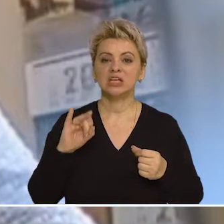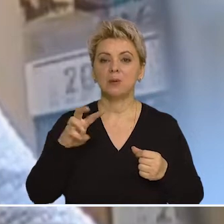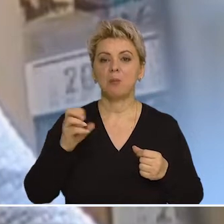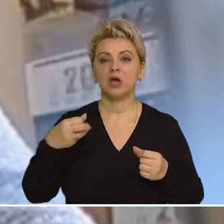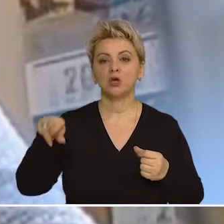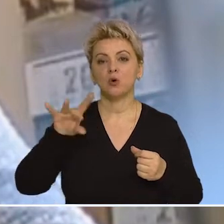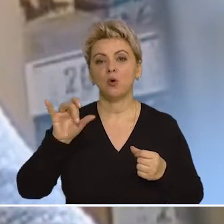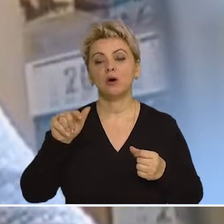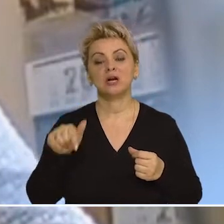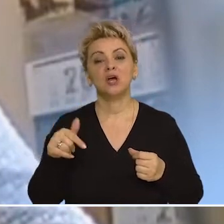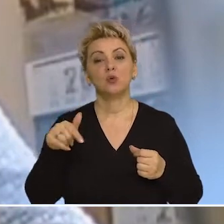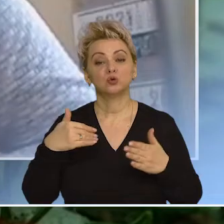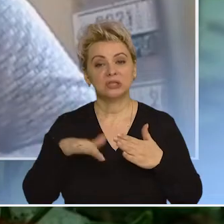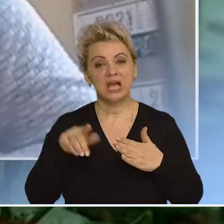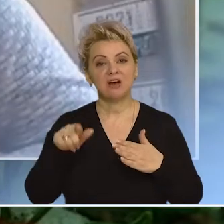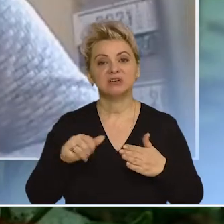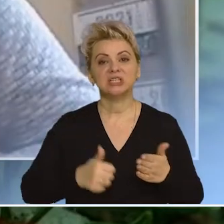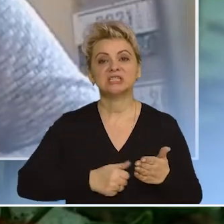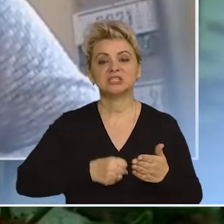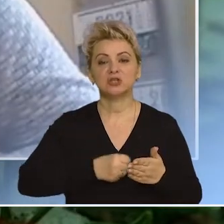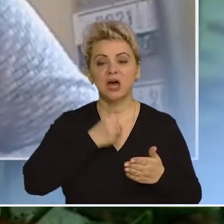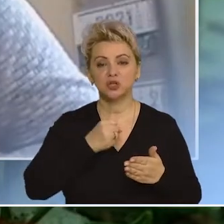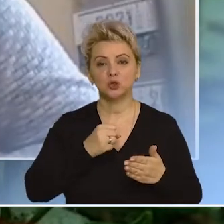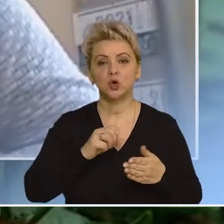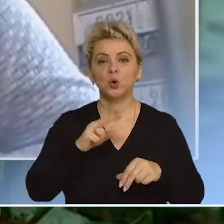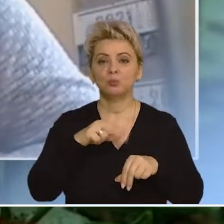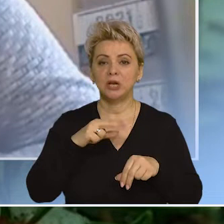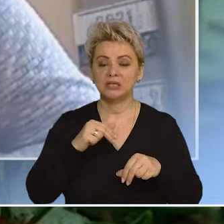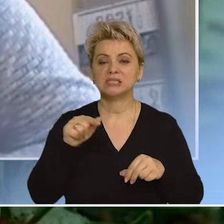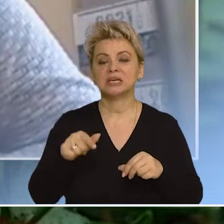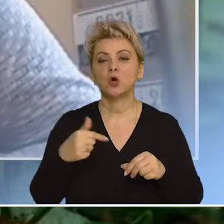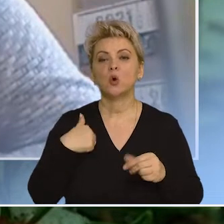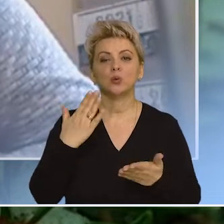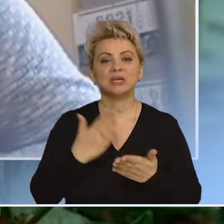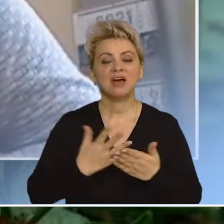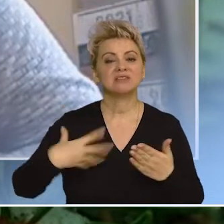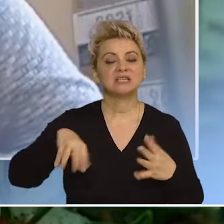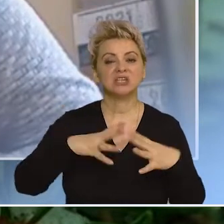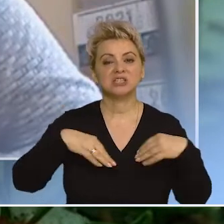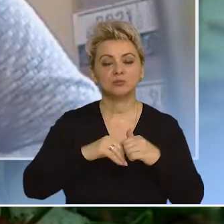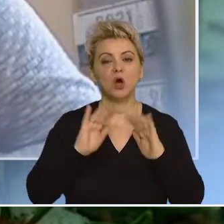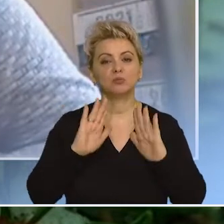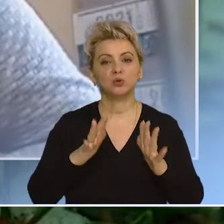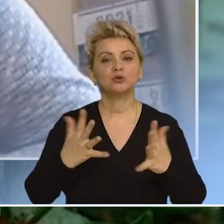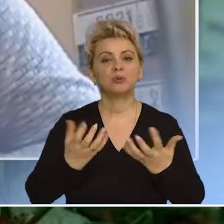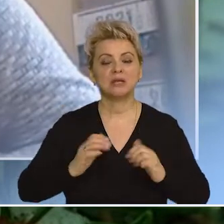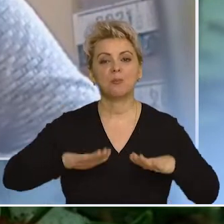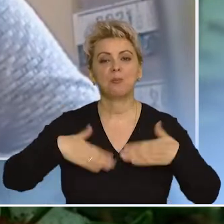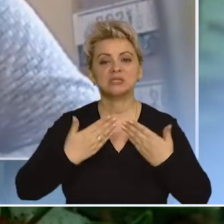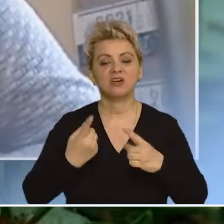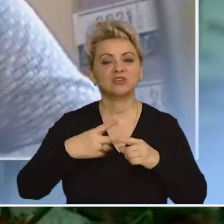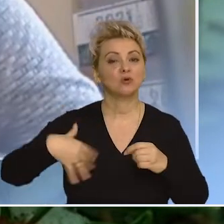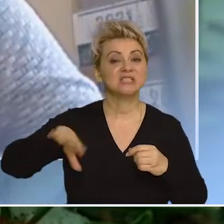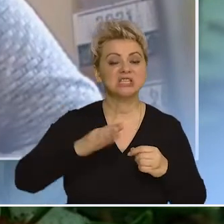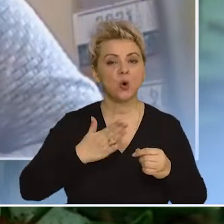И майором, собственно говоря, в отставку. Кстати, вы еще и старший участковый инспектор. Это тоже, мне кажется, важный факт. У меня вся семья будет сегодня принимать